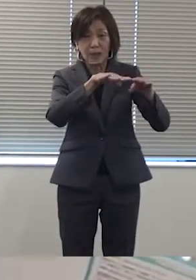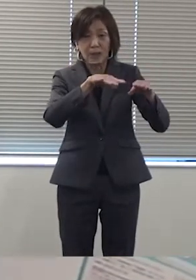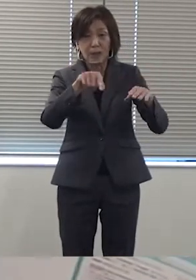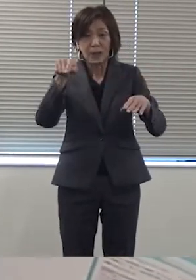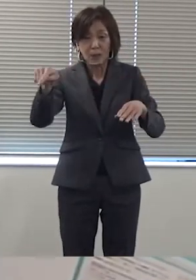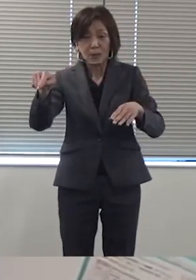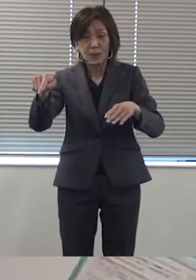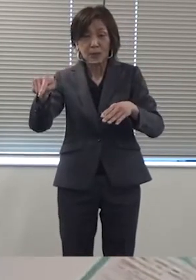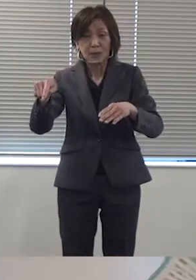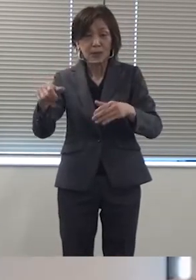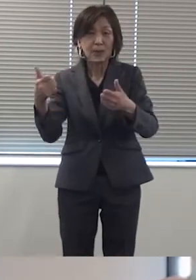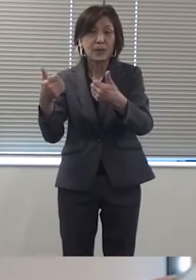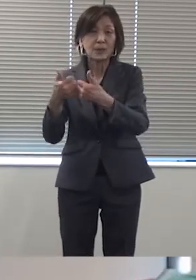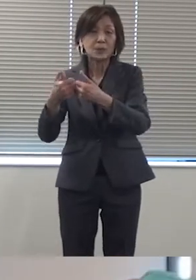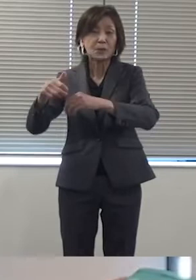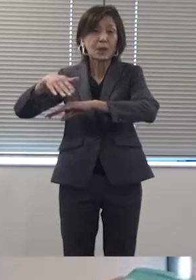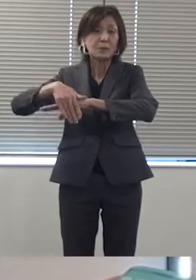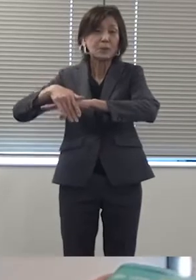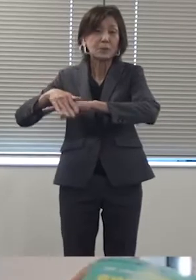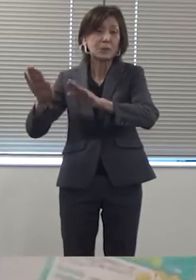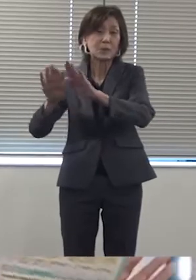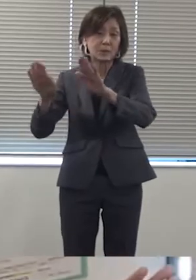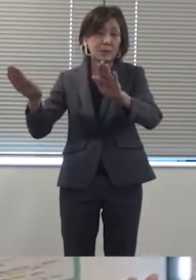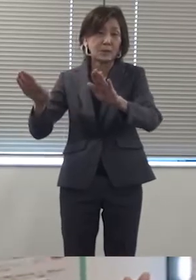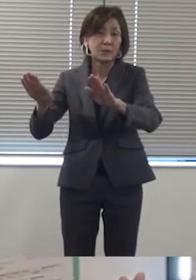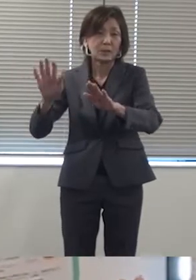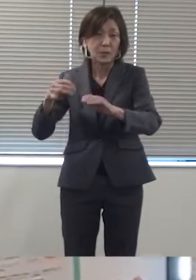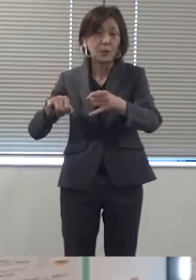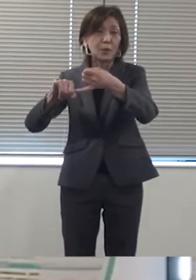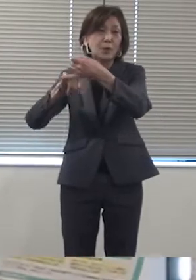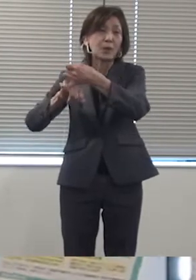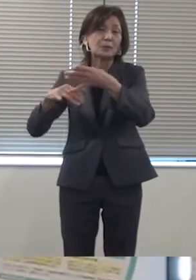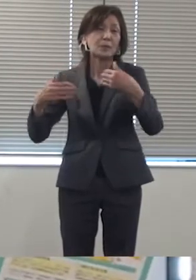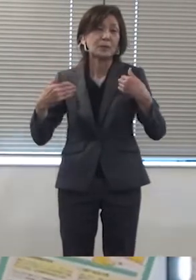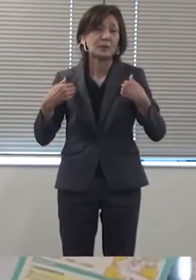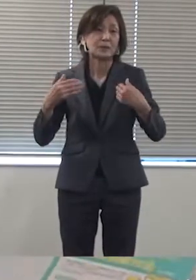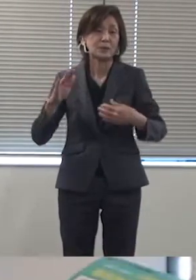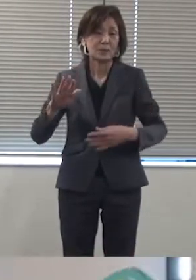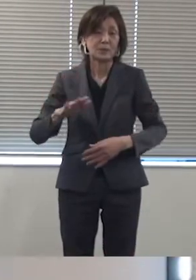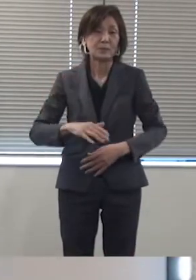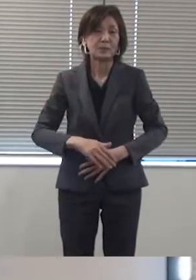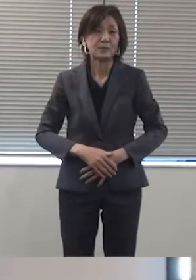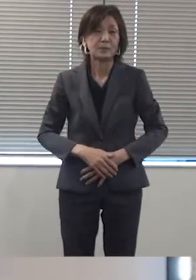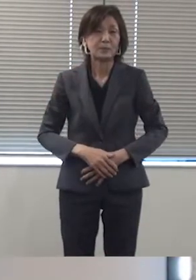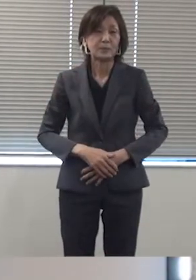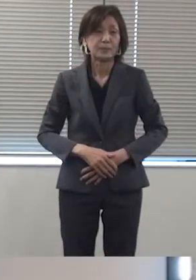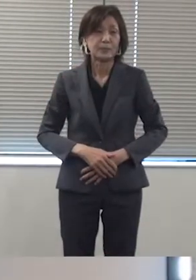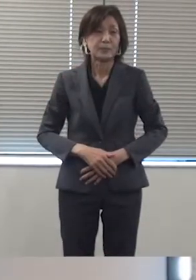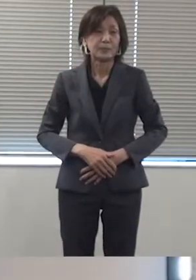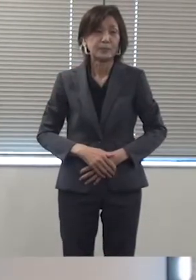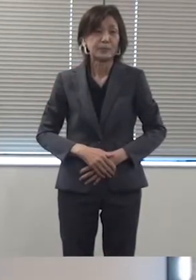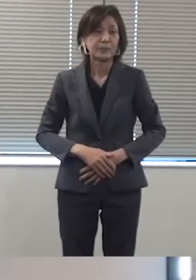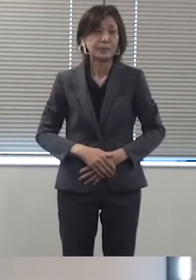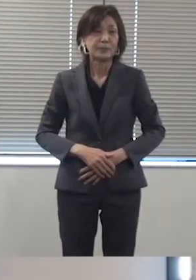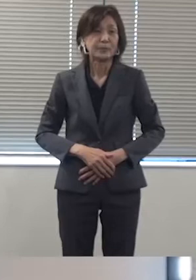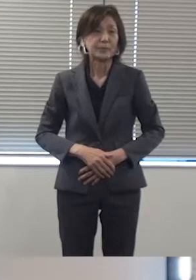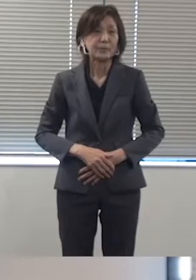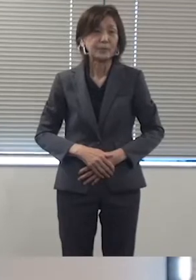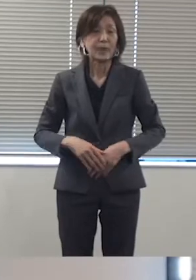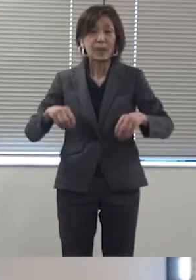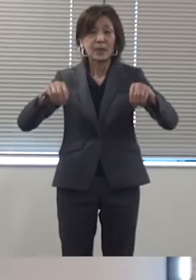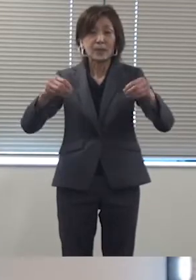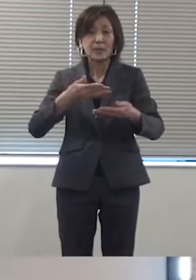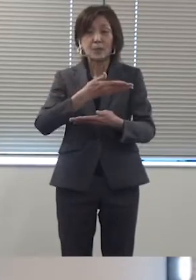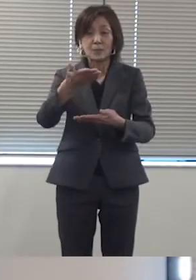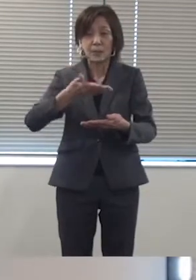制ですので、ちょっと気をつけていただきたいと思います。で、その関係でちょっと配っておりますので、よろしくお願いします。ちょっと長くなりました。